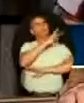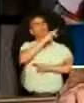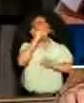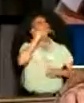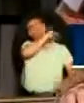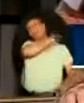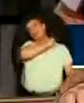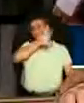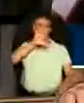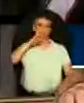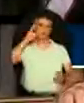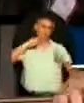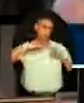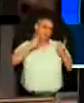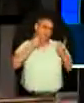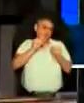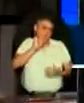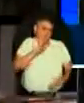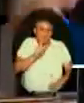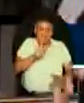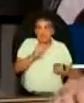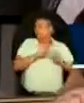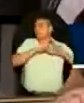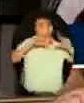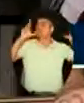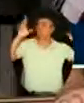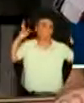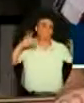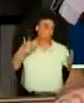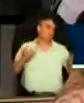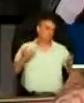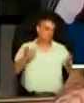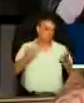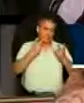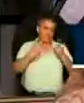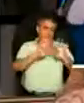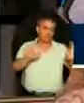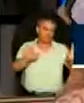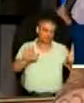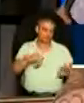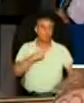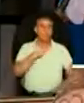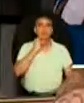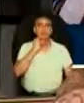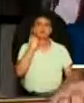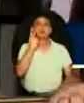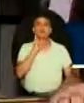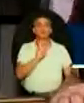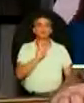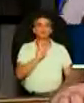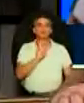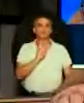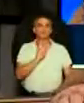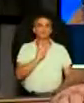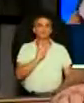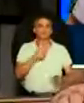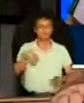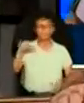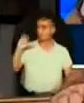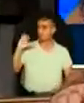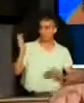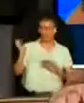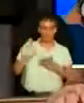טרנס-אטלנטי, שידור הזוי עם יונית לוי, עם הודעות בכיכרות. זה לא חשוב. אני אגיד לך מה חשוב. חשוב הוא שאיתן